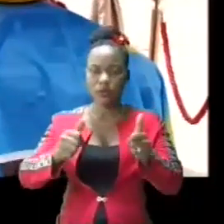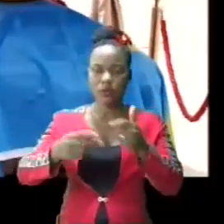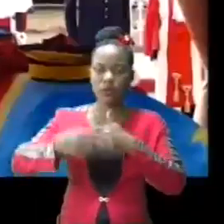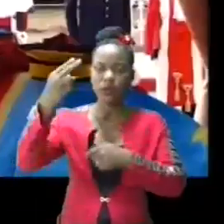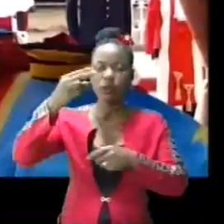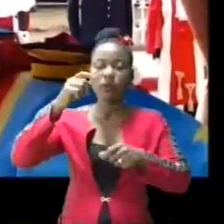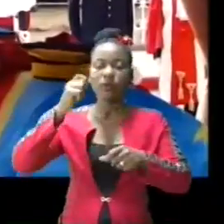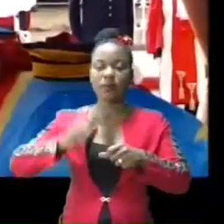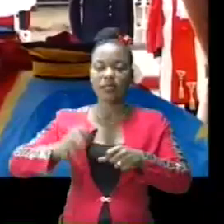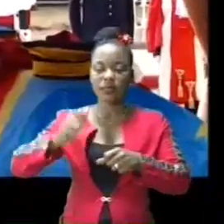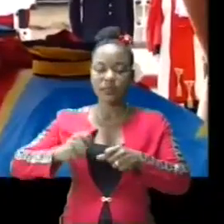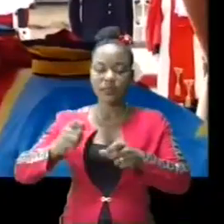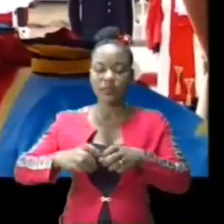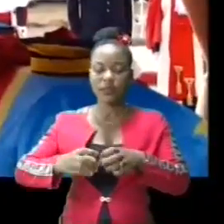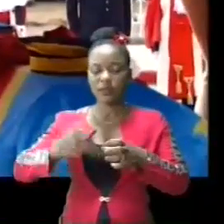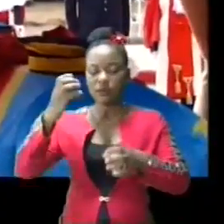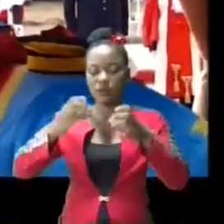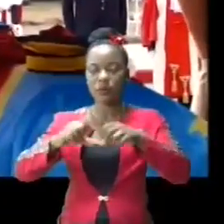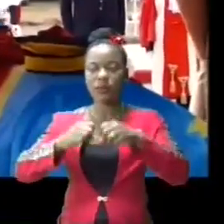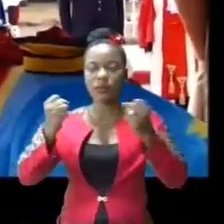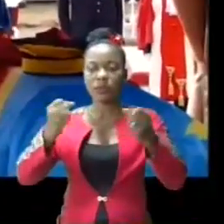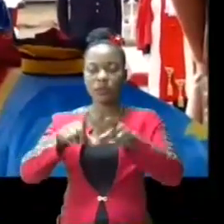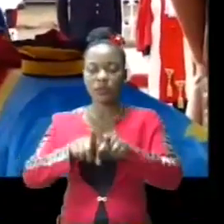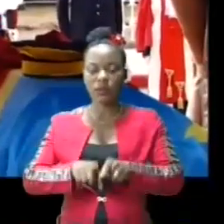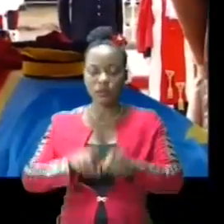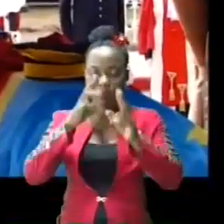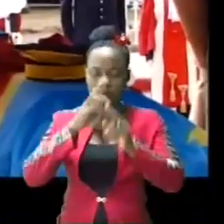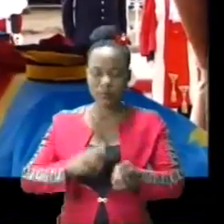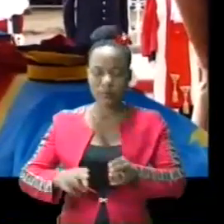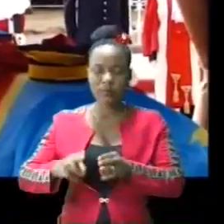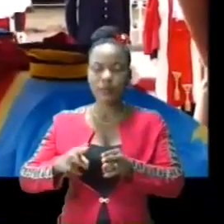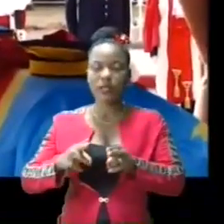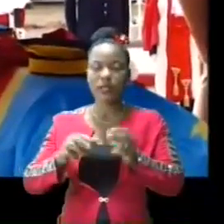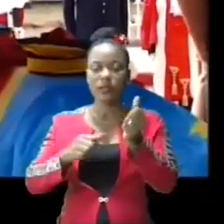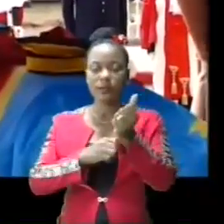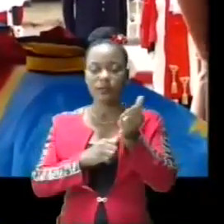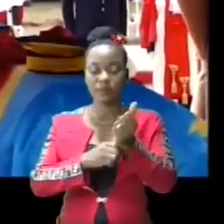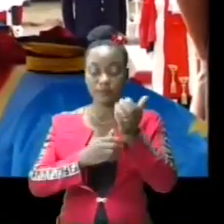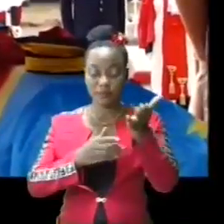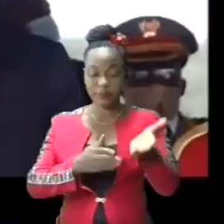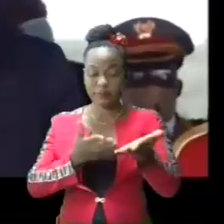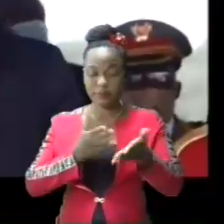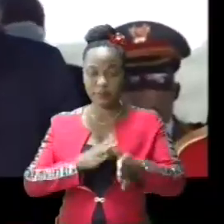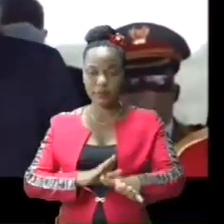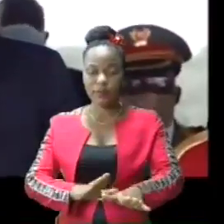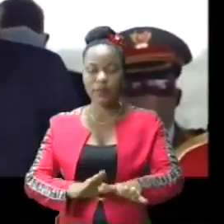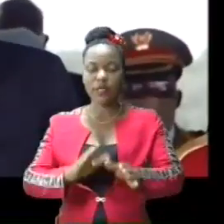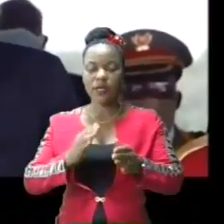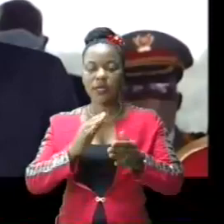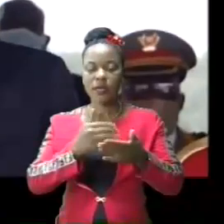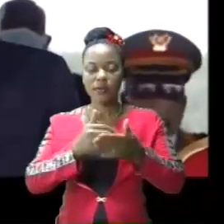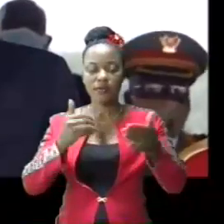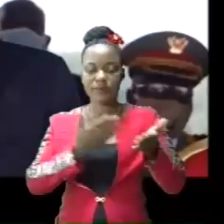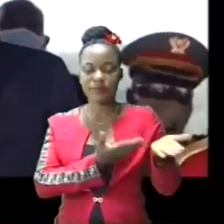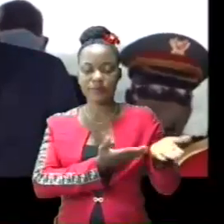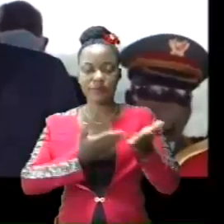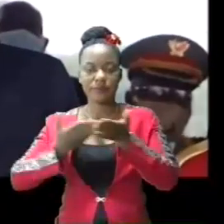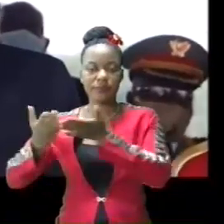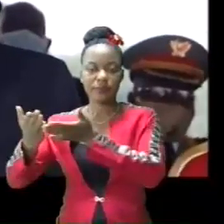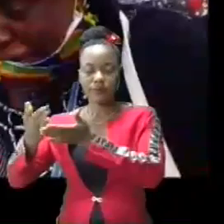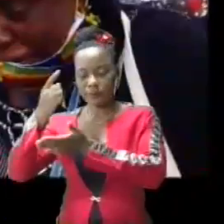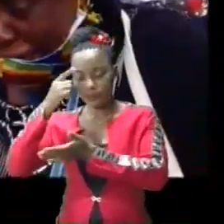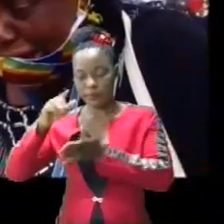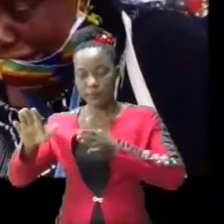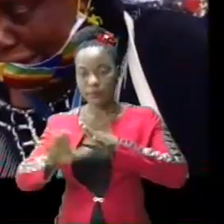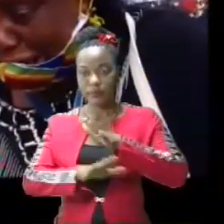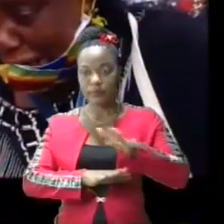cassation ont rendu à leur tour les derniers hommages à cette haute autorité judiciaire avant la levée de la dépouille pour l'inhumation